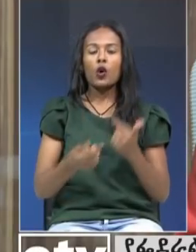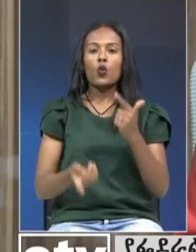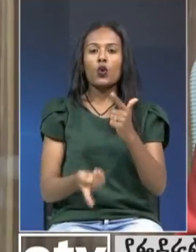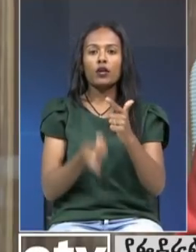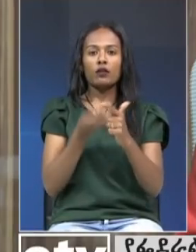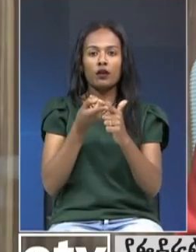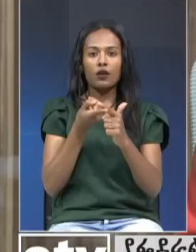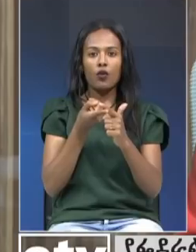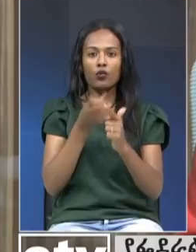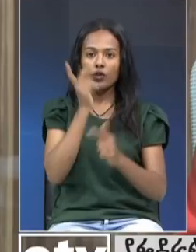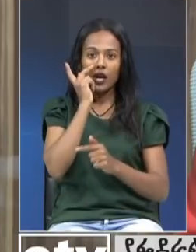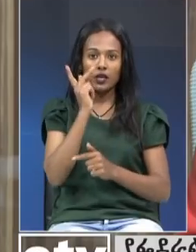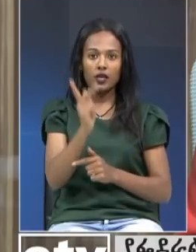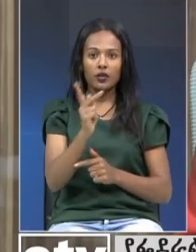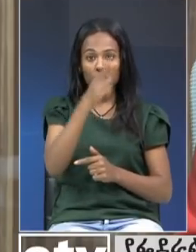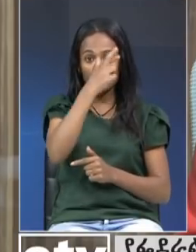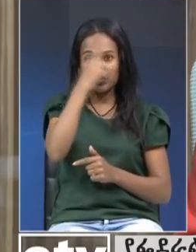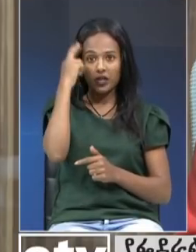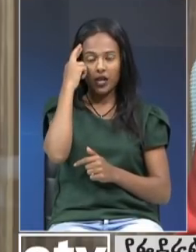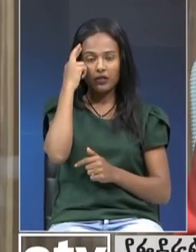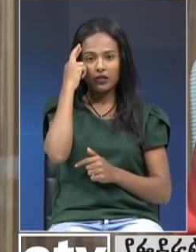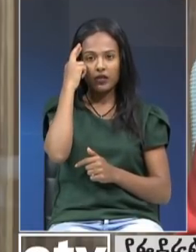ሁለተኛው ያየንበት ምክንያት